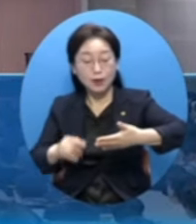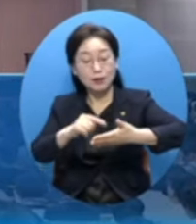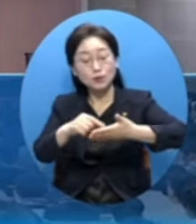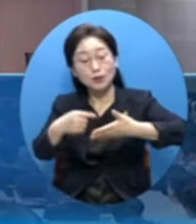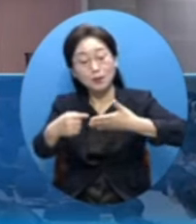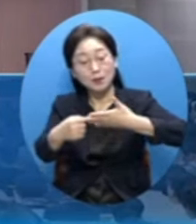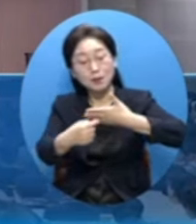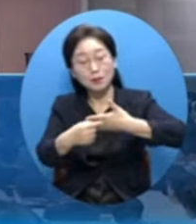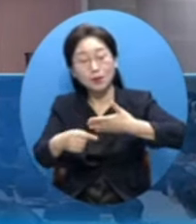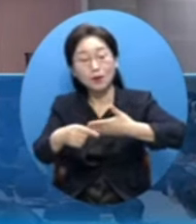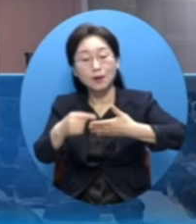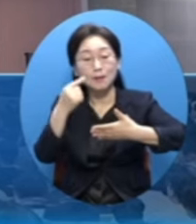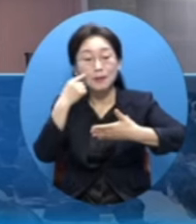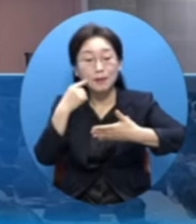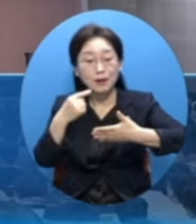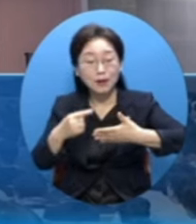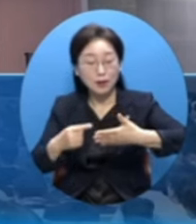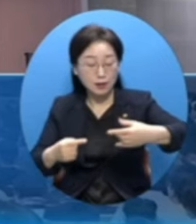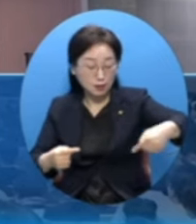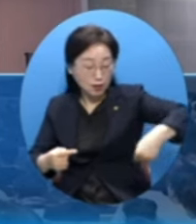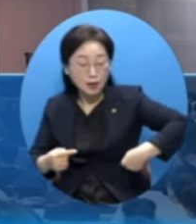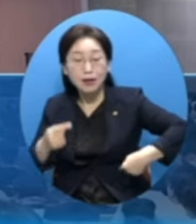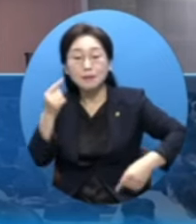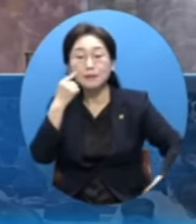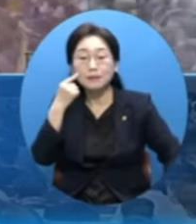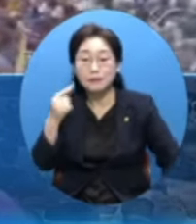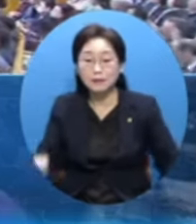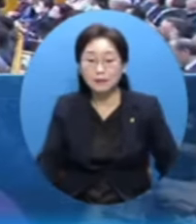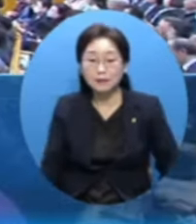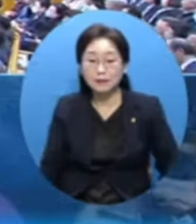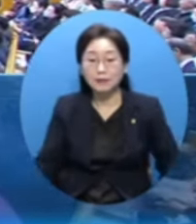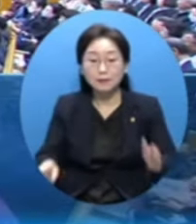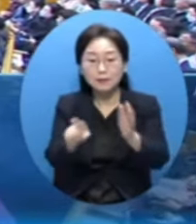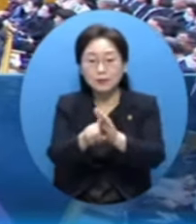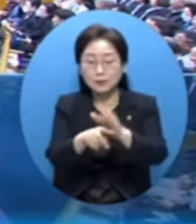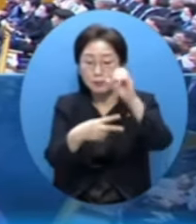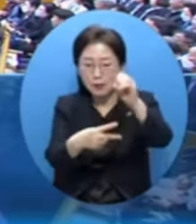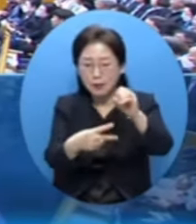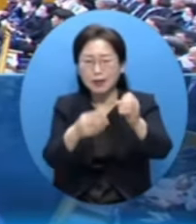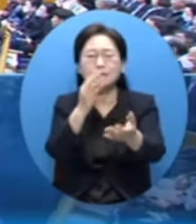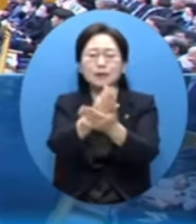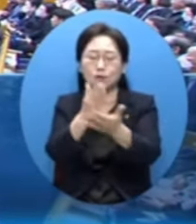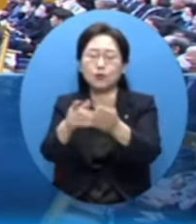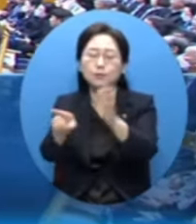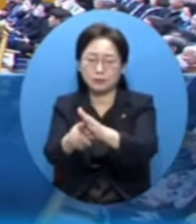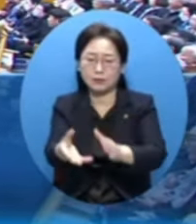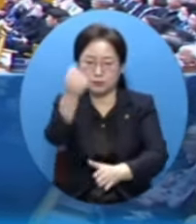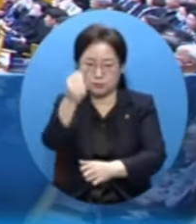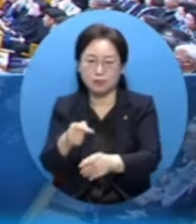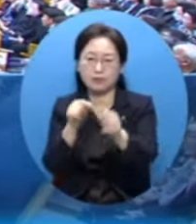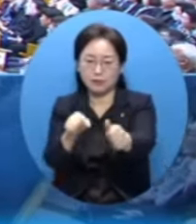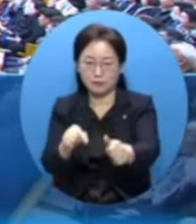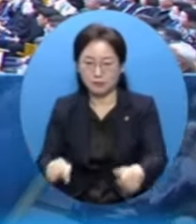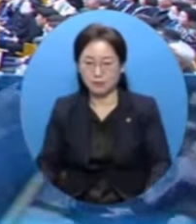내 손을 내밀어 내 옆구리에 넣어보라. 그리하여 믿음 없는 자가 되지 말고 믿는 자가 되라.